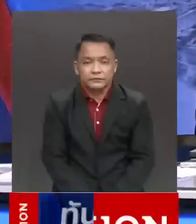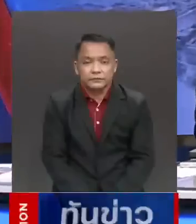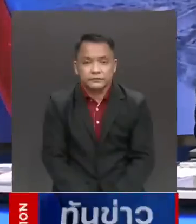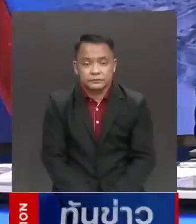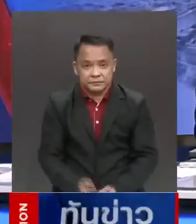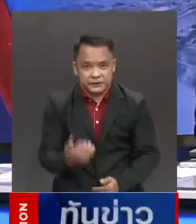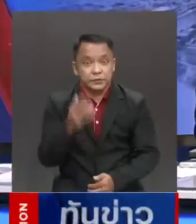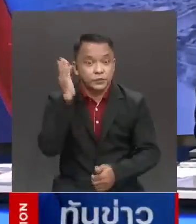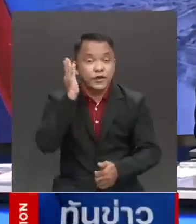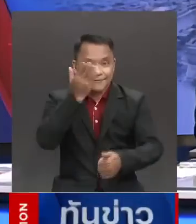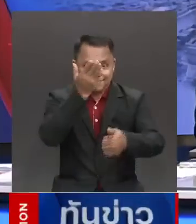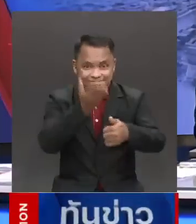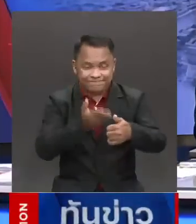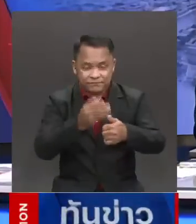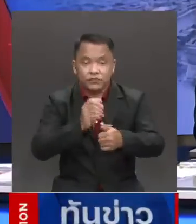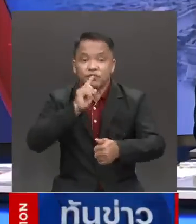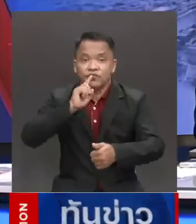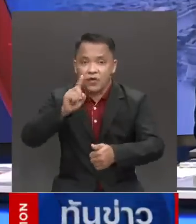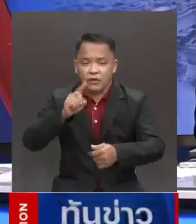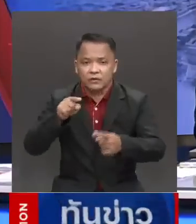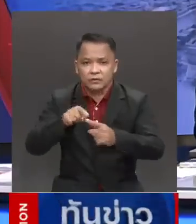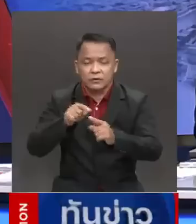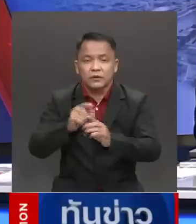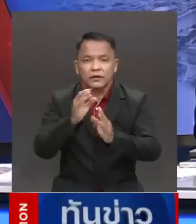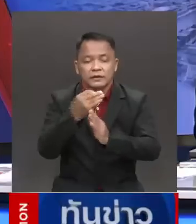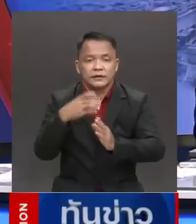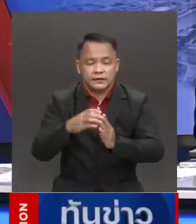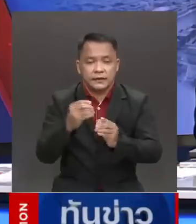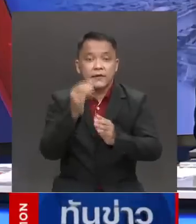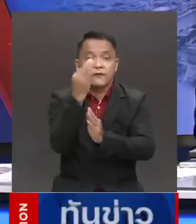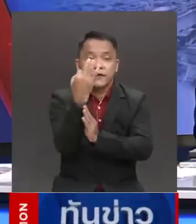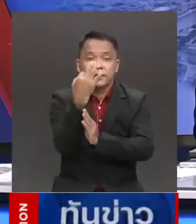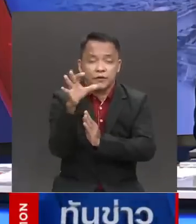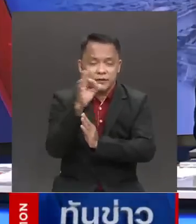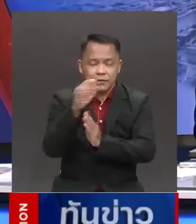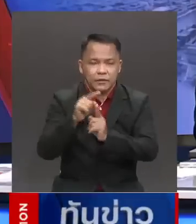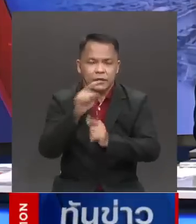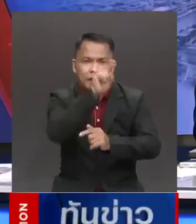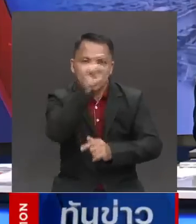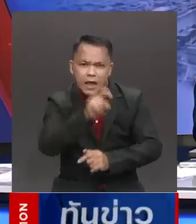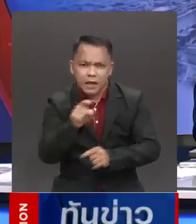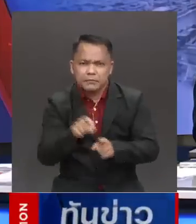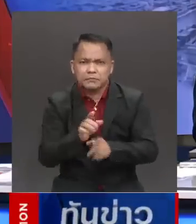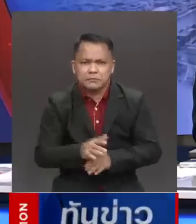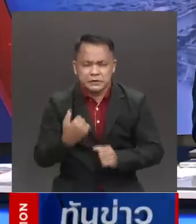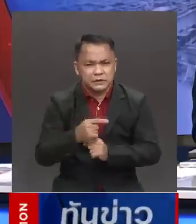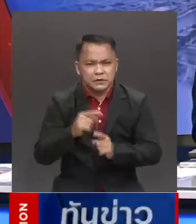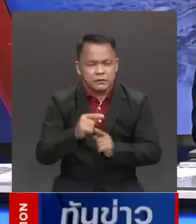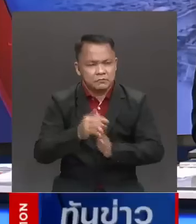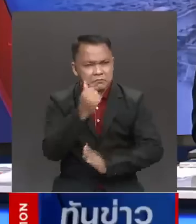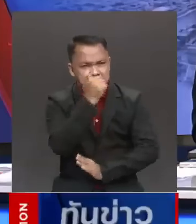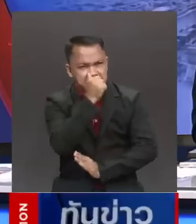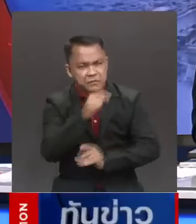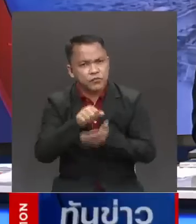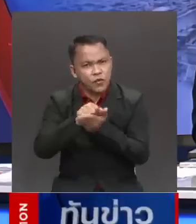คุณผู้ชมคะมีผู้ชายคนหนึ่งนะคะเขาร้องเรียนไปยังเพจอยากดังเดี๋ยวจัดให้เขาตั้งคำถามค่ะบอกว่านี่มาเฟียหรือว่า